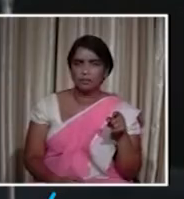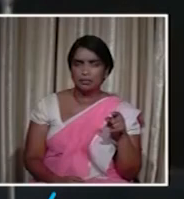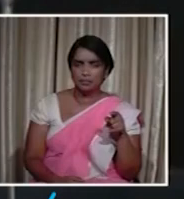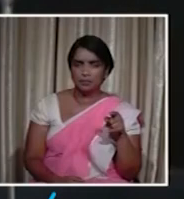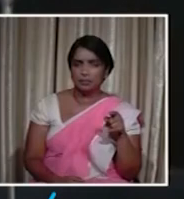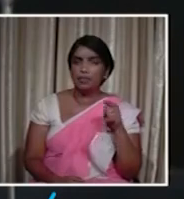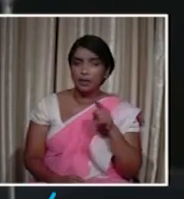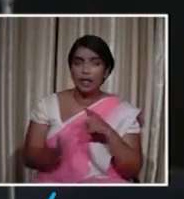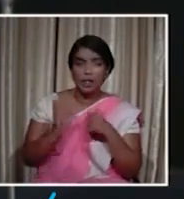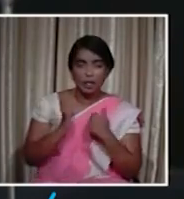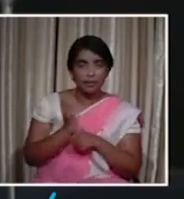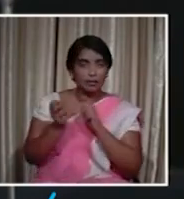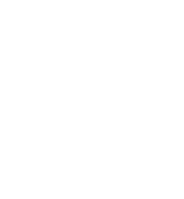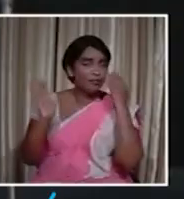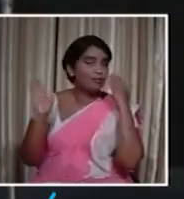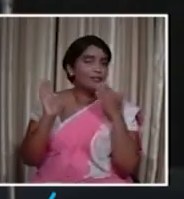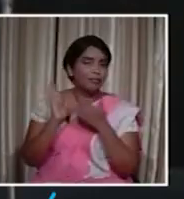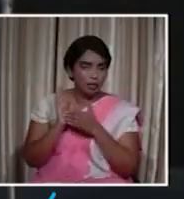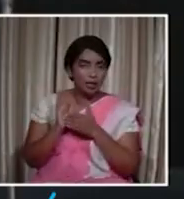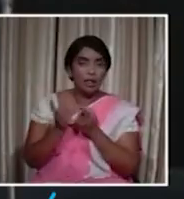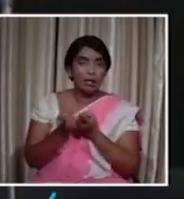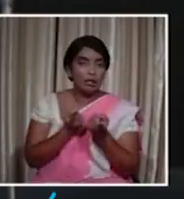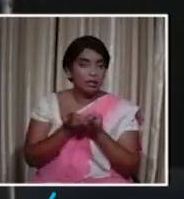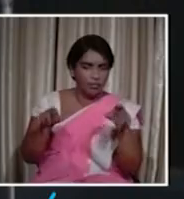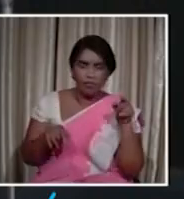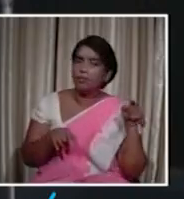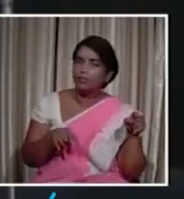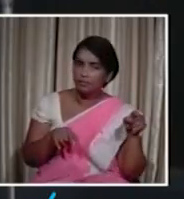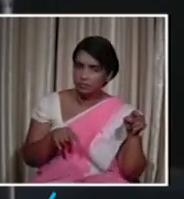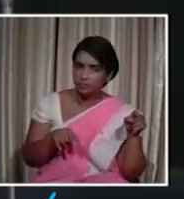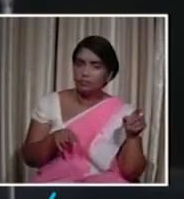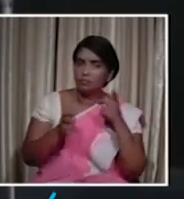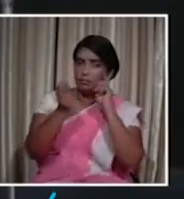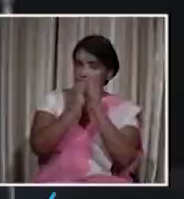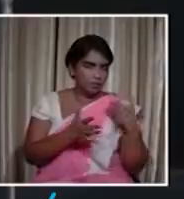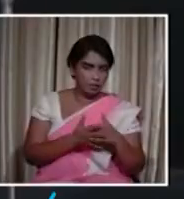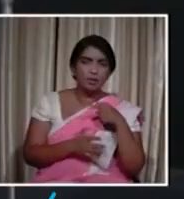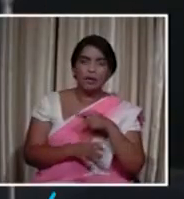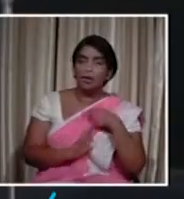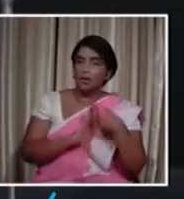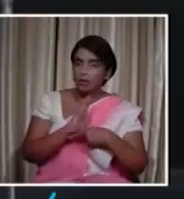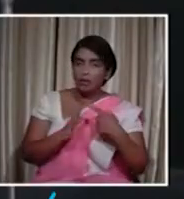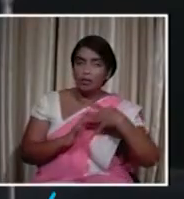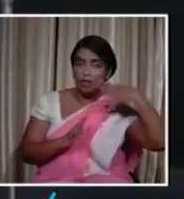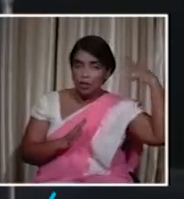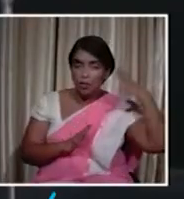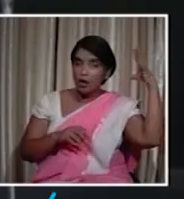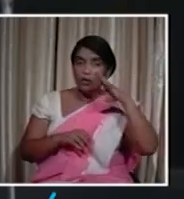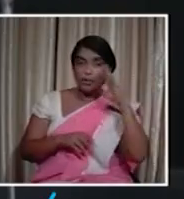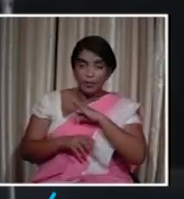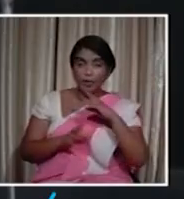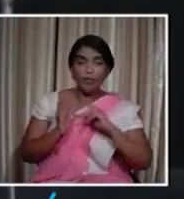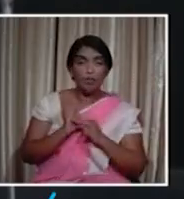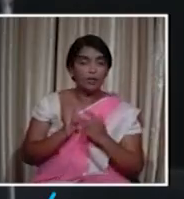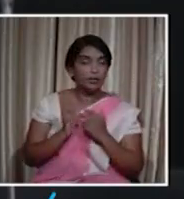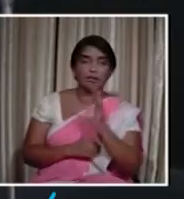මේ පනත් සංශෝධනය කිරීම තුලින් තරඟකාරීත්වයක් අහිමි වෙන්නේ නැහැ. සංශෝධනයේ තුලින් කරන්නේ පුනර්ජනීය බලශක්ති ව්‍යාපෘති